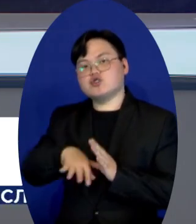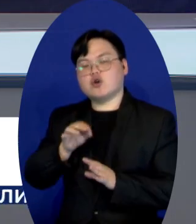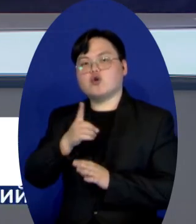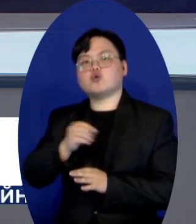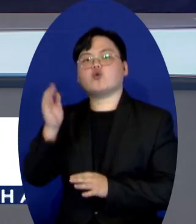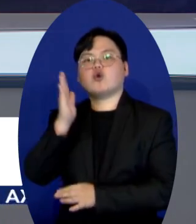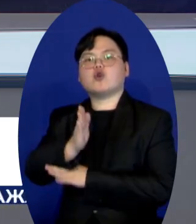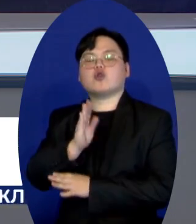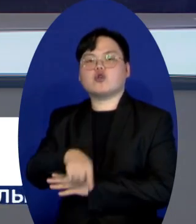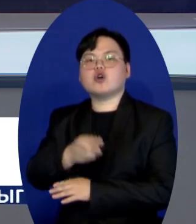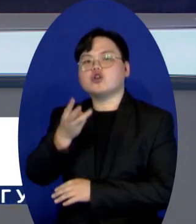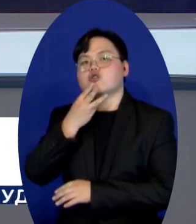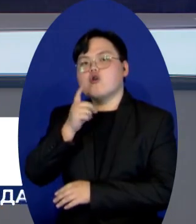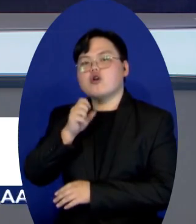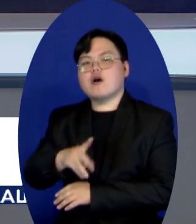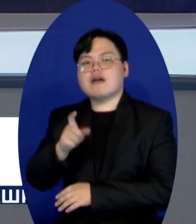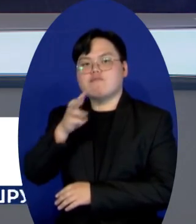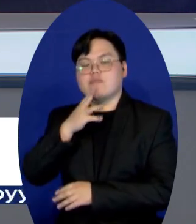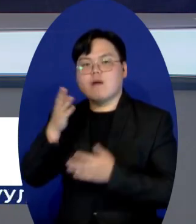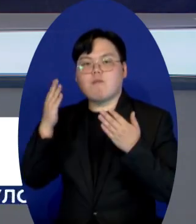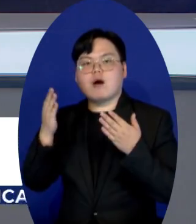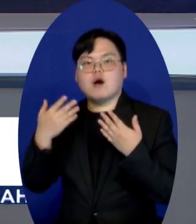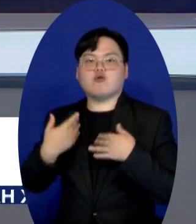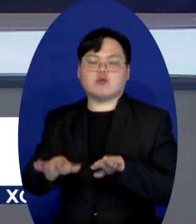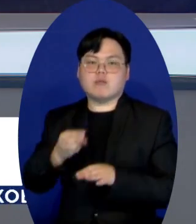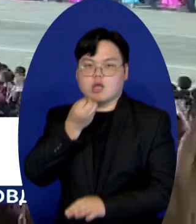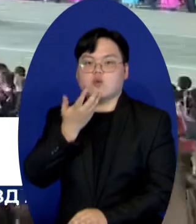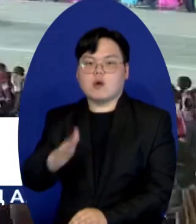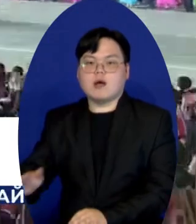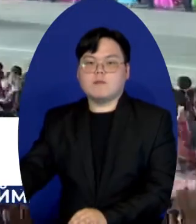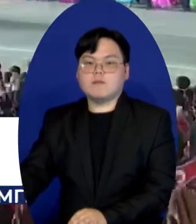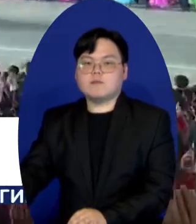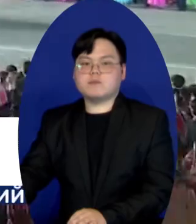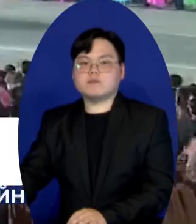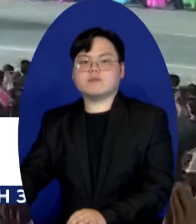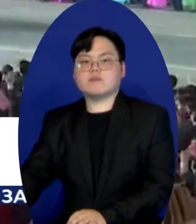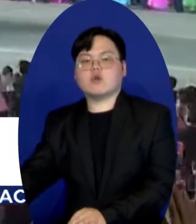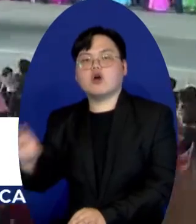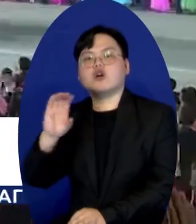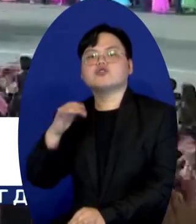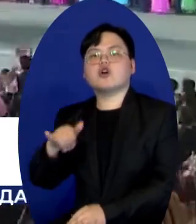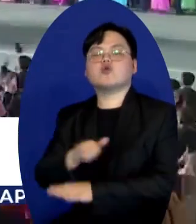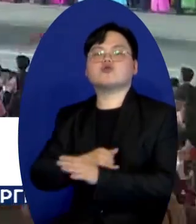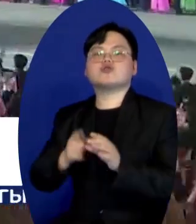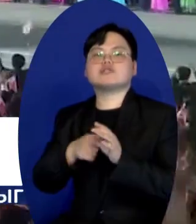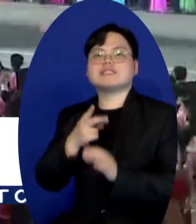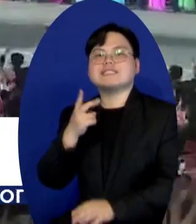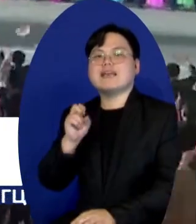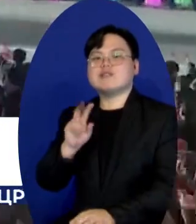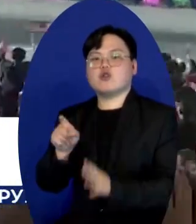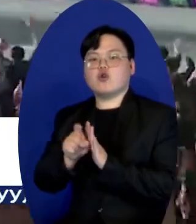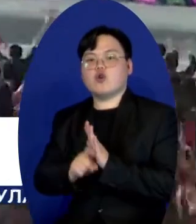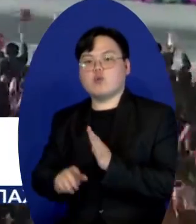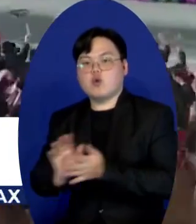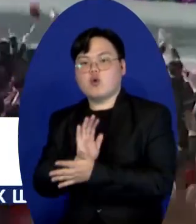дахь өдрөөр өнөөдөр Сөүл хотны хэвлэлийн байгуулалт хэлэх үедээ энэ тухай мэдгдсэн байна. Өмөр Цолонгосыг зэвсгийн хөтөлбөрөө эрчимжүүлж байгаатай